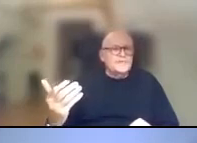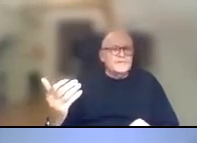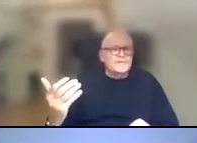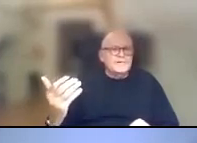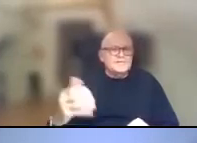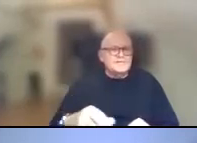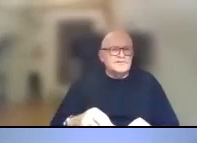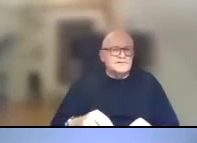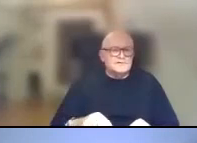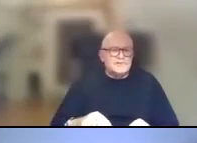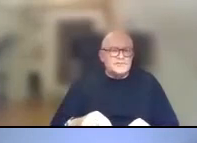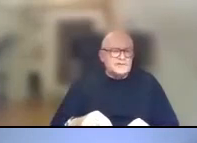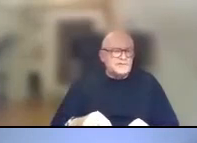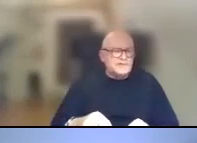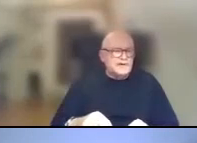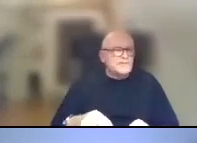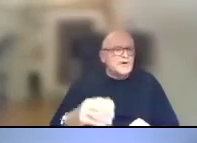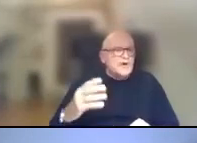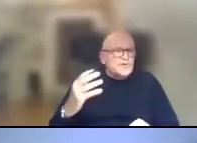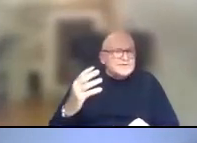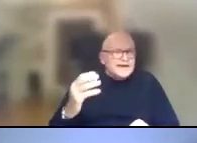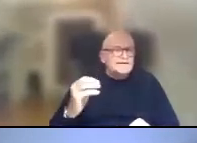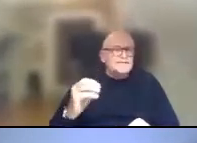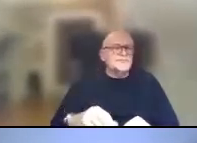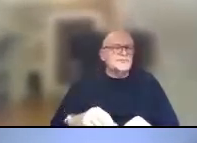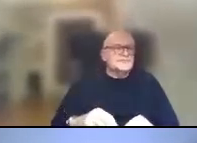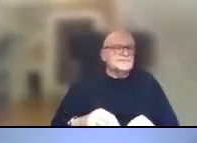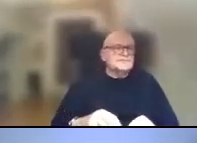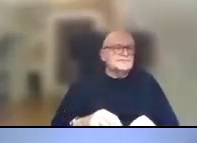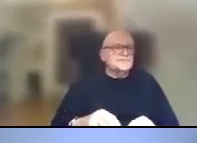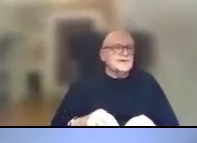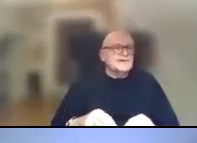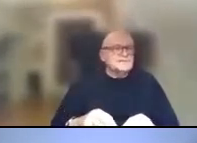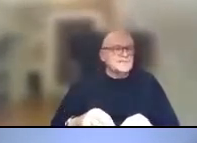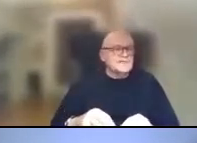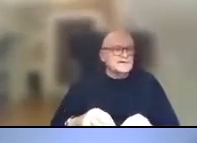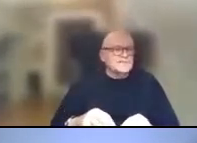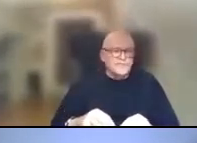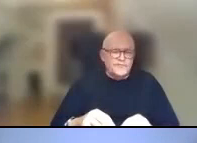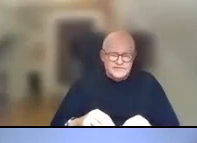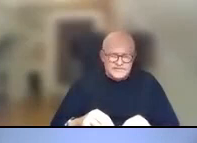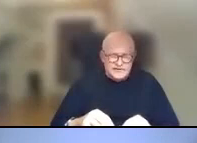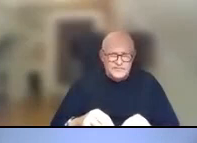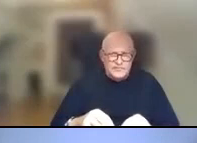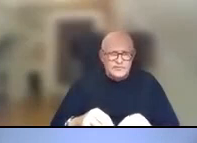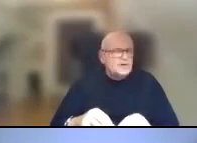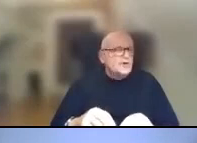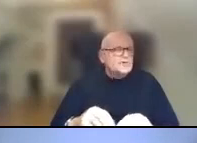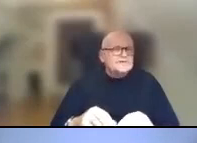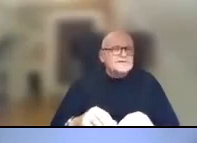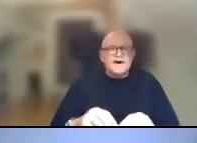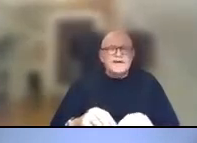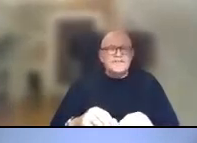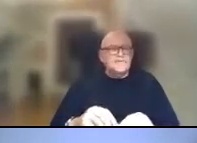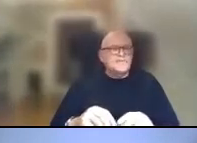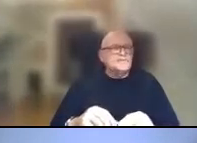bevor es zur Pandemie kam und dann plötzlich die Systemrelevanz von Pflegeberufen gesehen wurde und